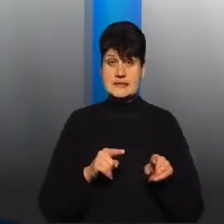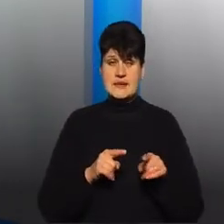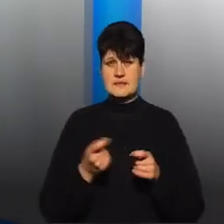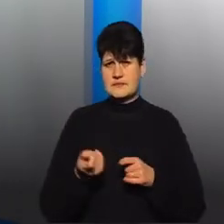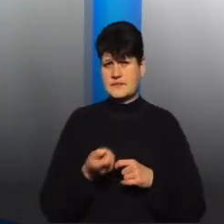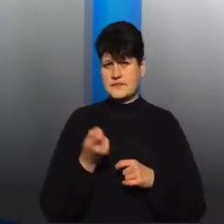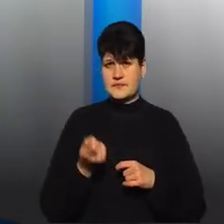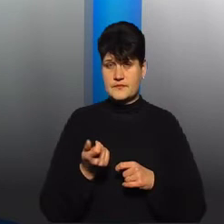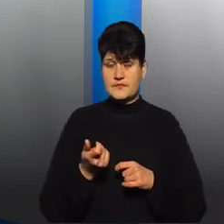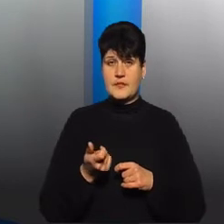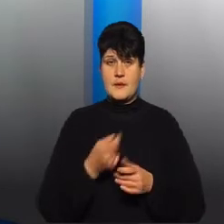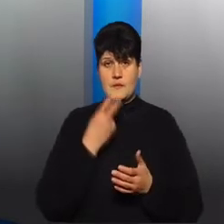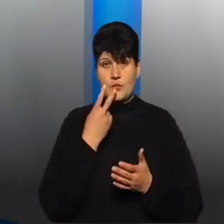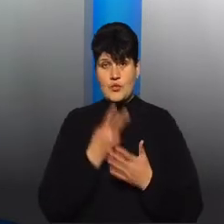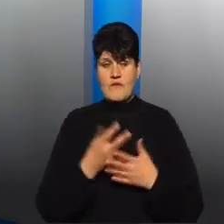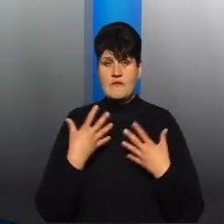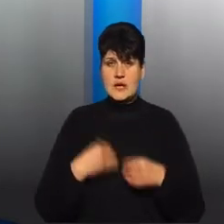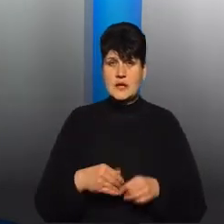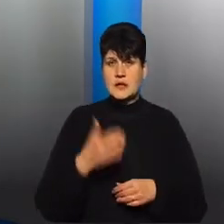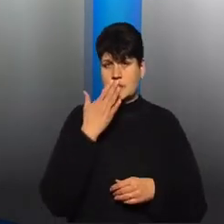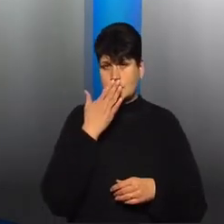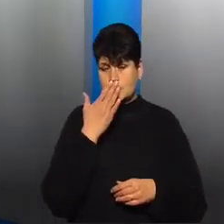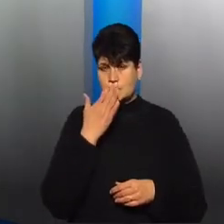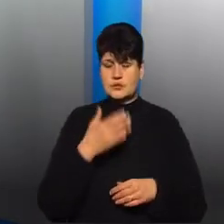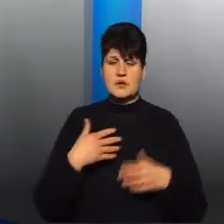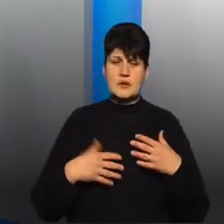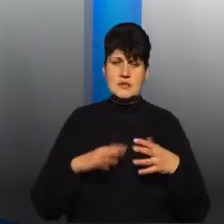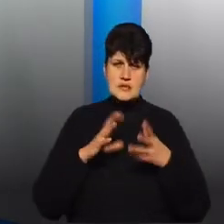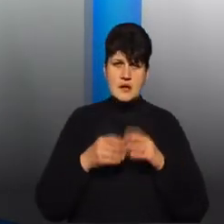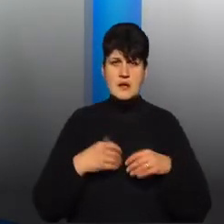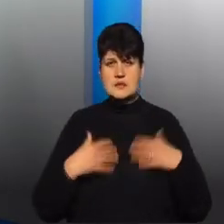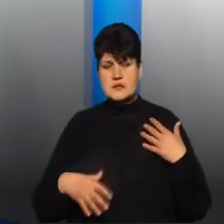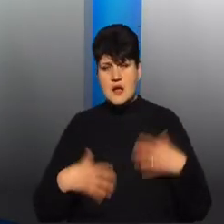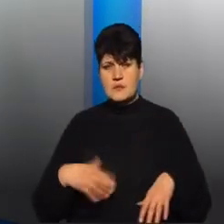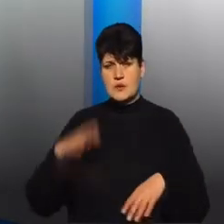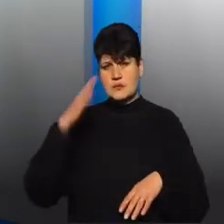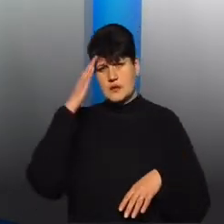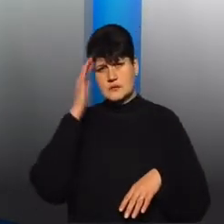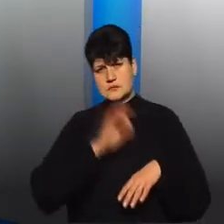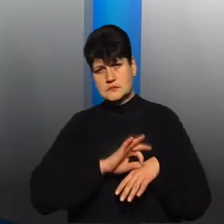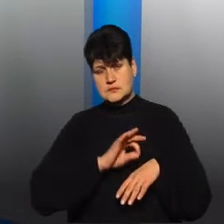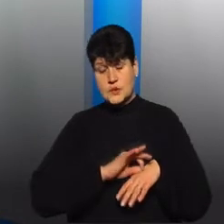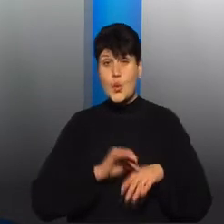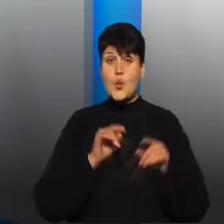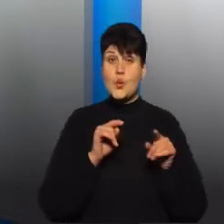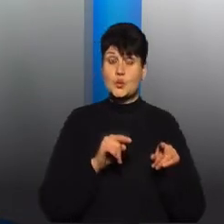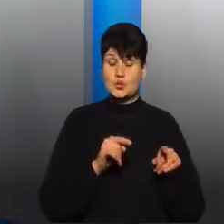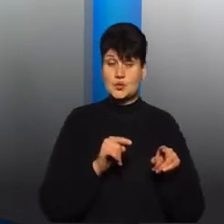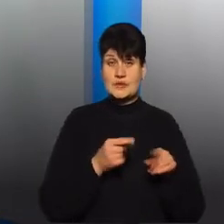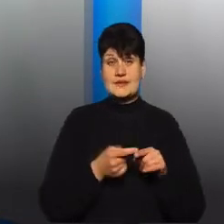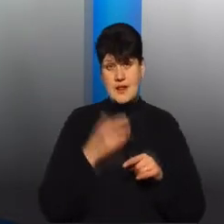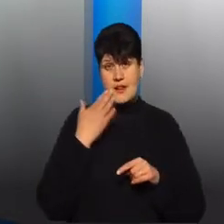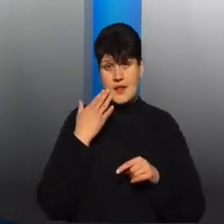прояви, втрата нюху, загальна слабість, головні болі, от, значить, в принципі, тут, тобто, це легка форма, яка не